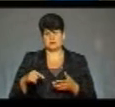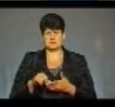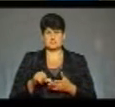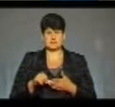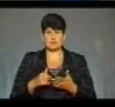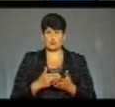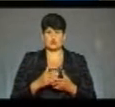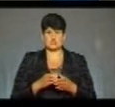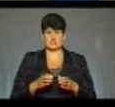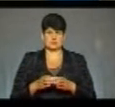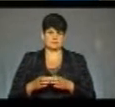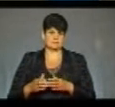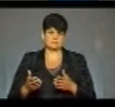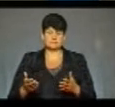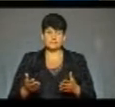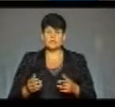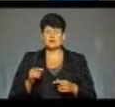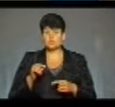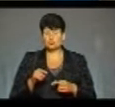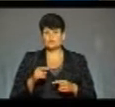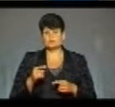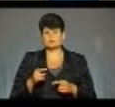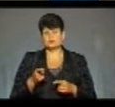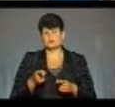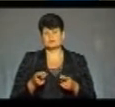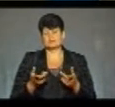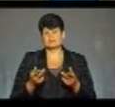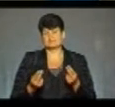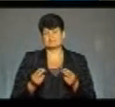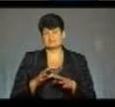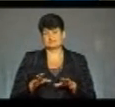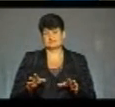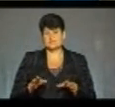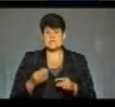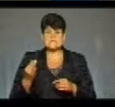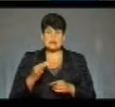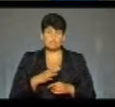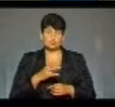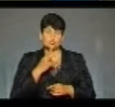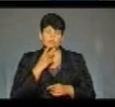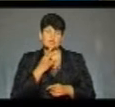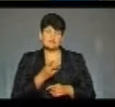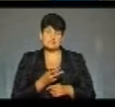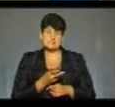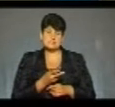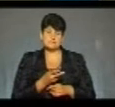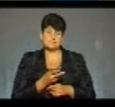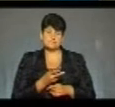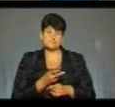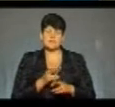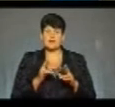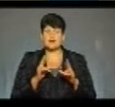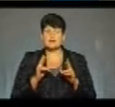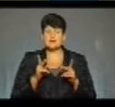представниками політичних сил. Тому тут інтриги не було. Цікаво мені було подивитися, скажімо так,